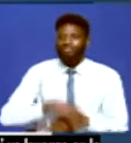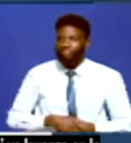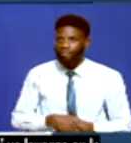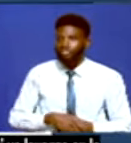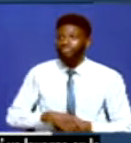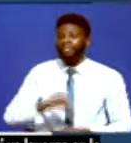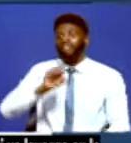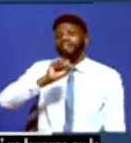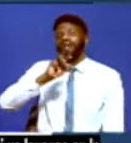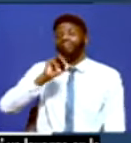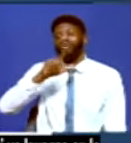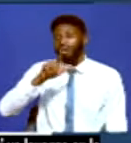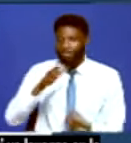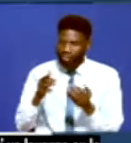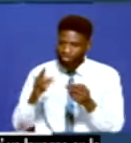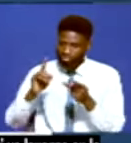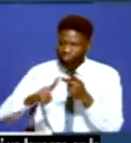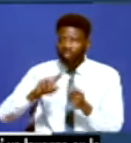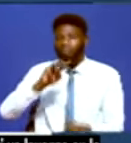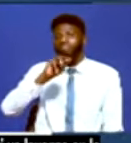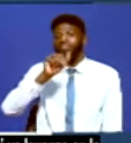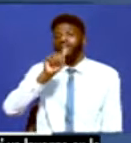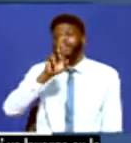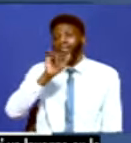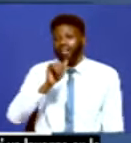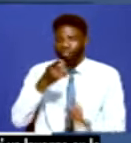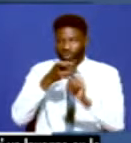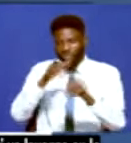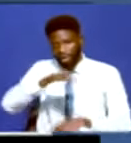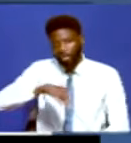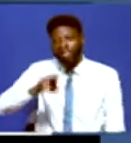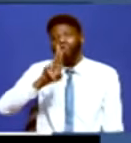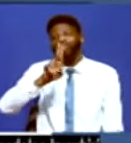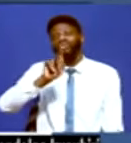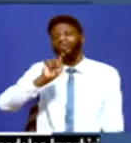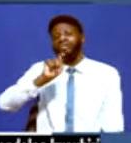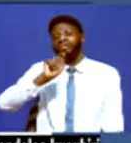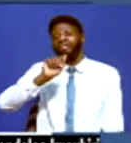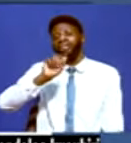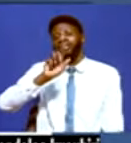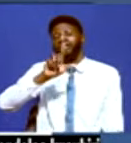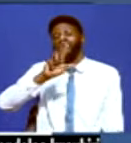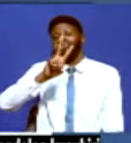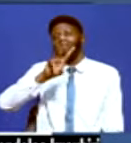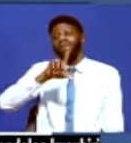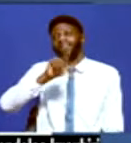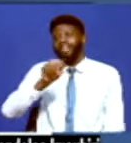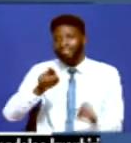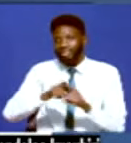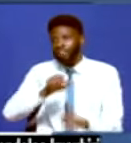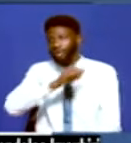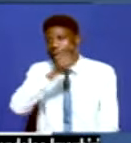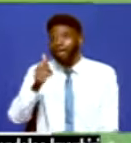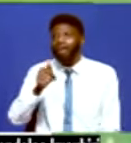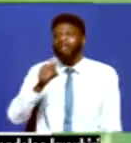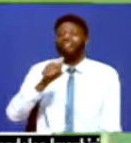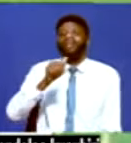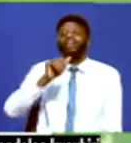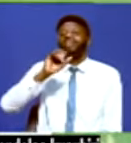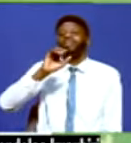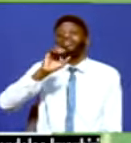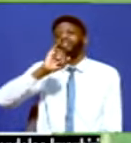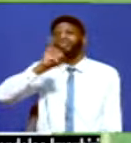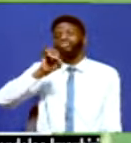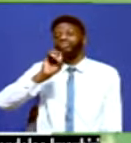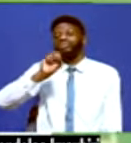Ndirangu mwenye umri wa miaka 36 toka mtaa Utawala pamoja na Josephine Chesang Tanui mwenye umri wa miaka 31 kutoka Nakuru